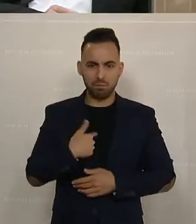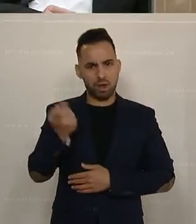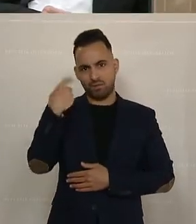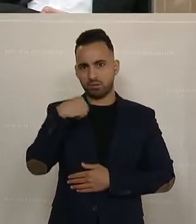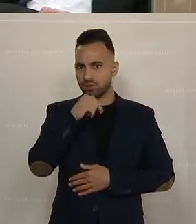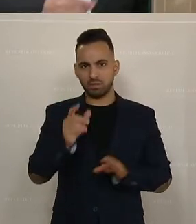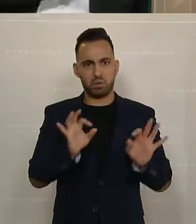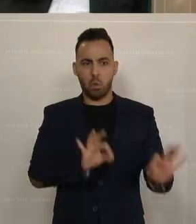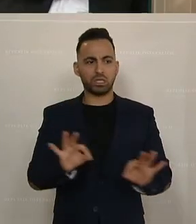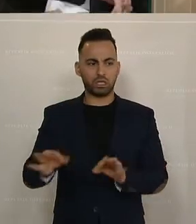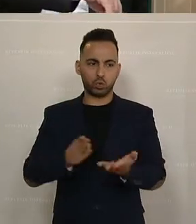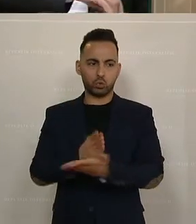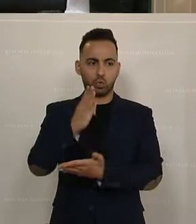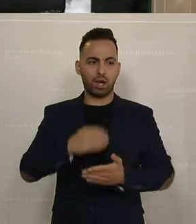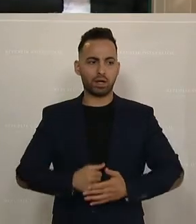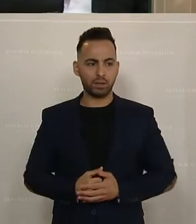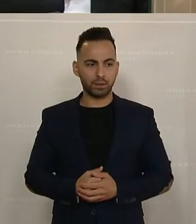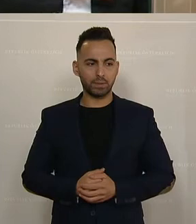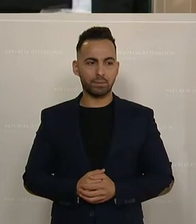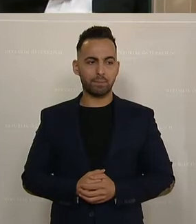nicht wirklich einen ordentlichen zugang